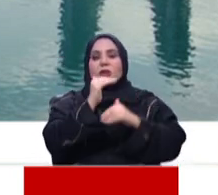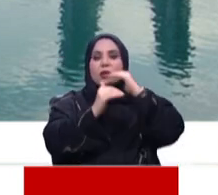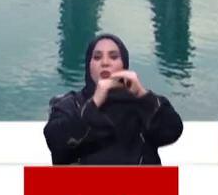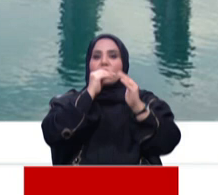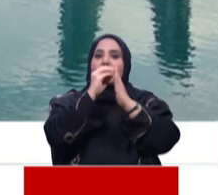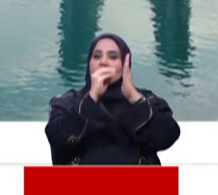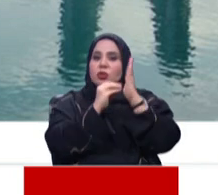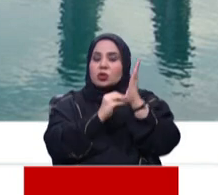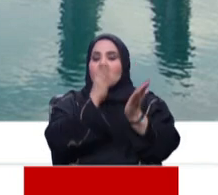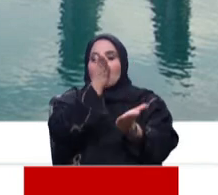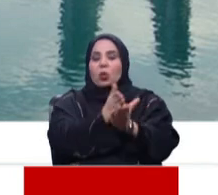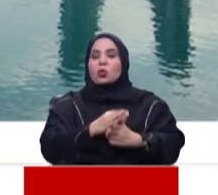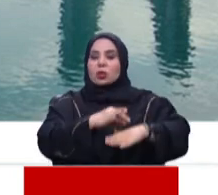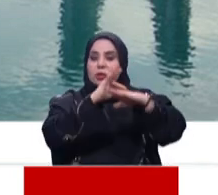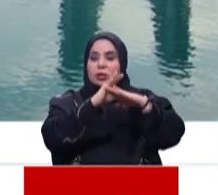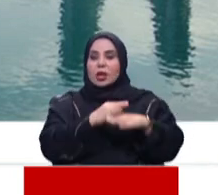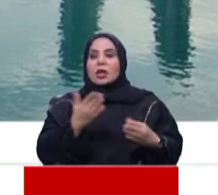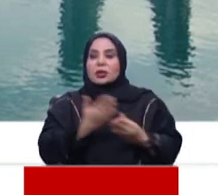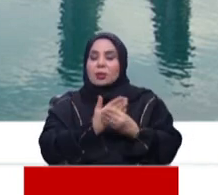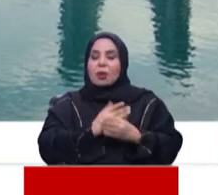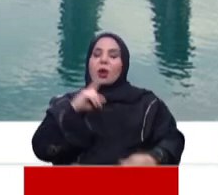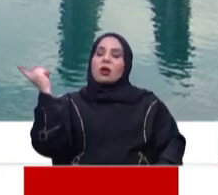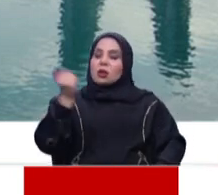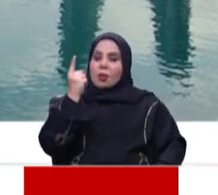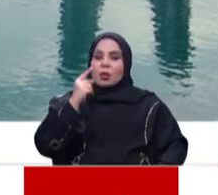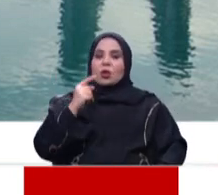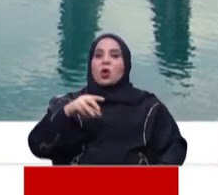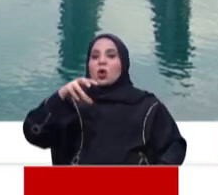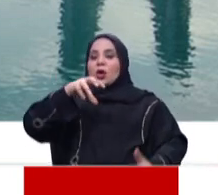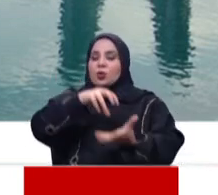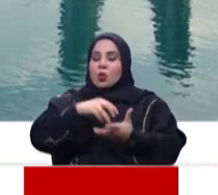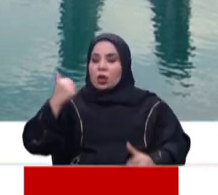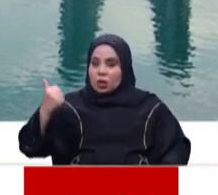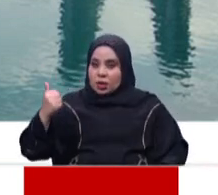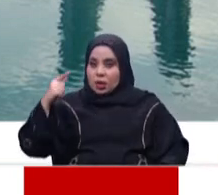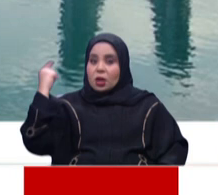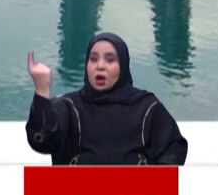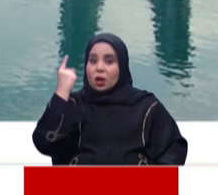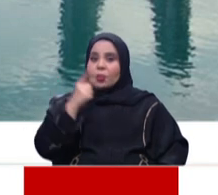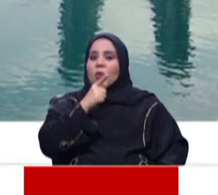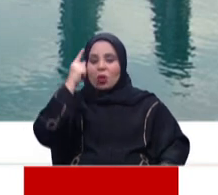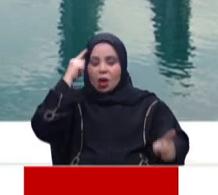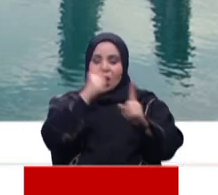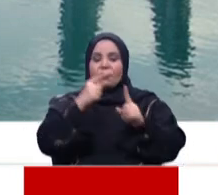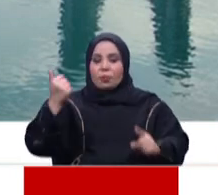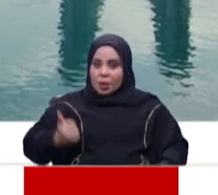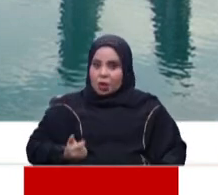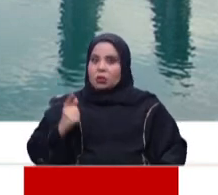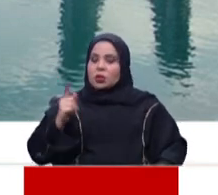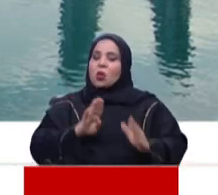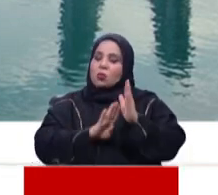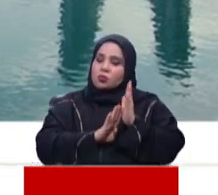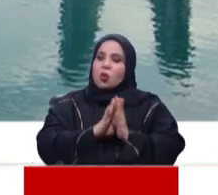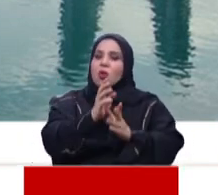الحقوقي لمملكة البحرين، لأن جميع دول العالم والجميع يدرك تماما أهداف وغايات تلك